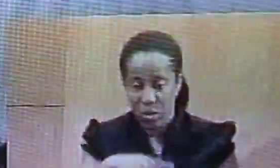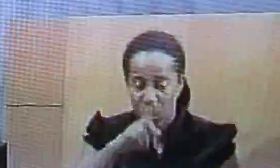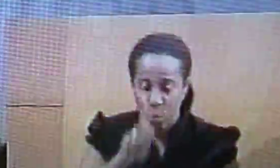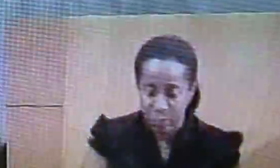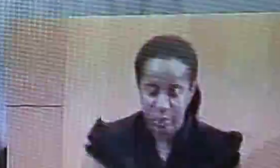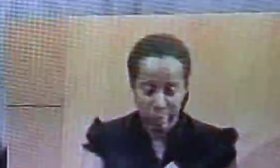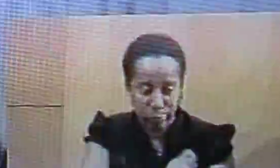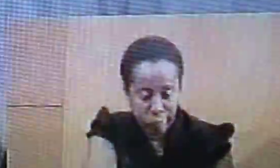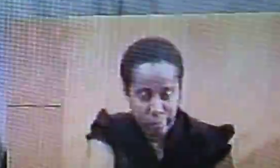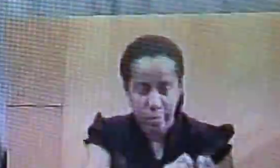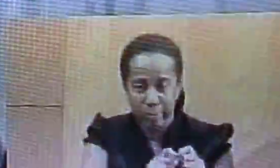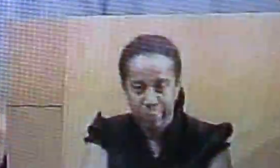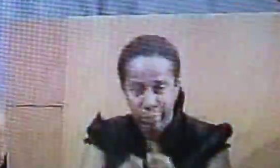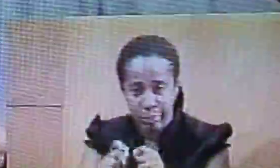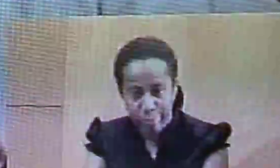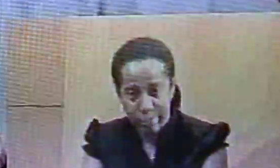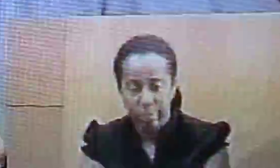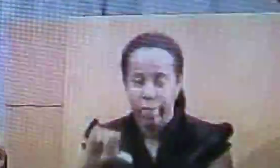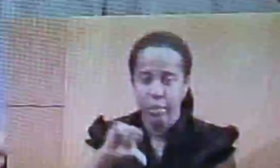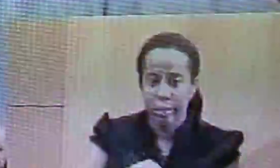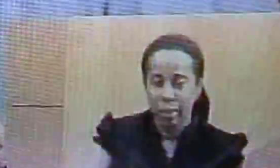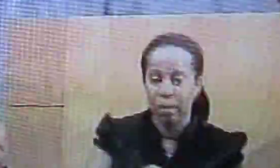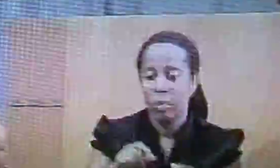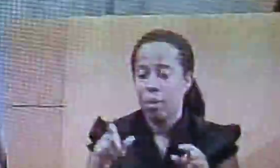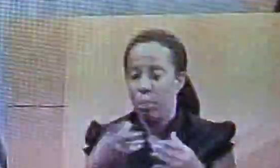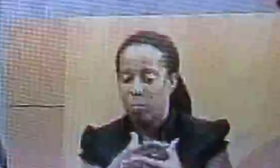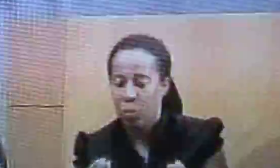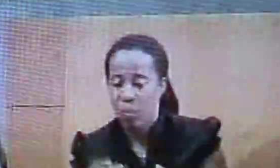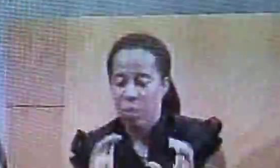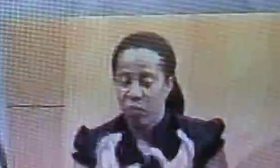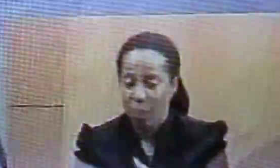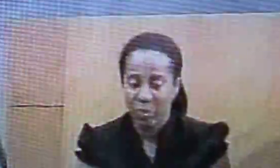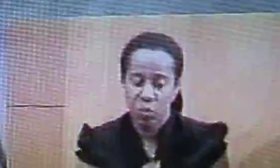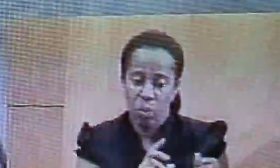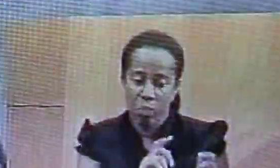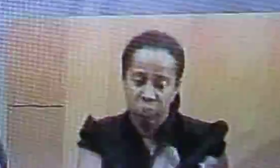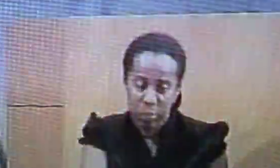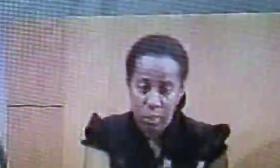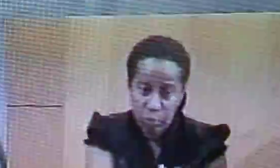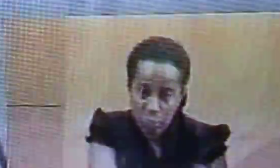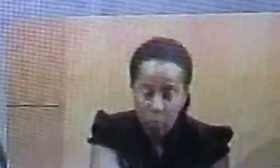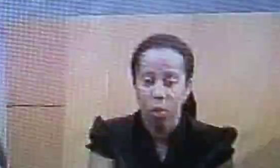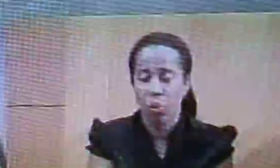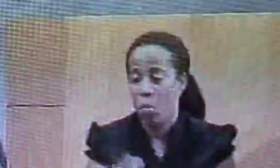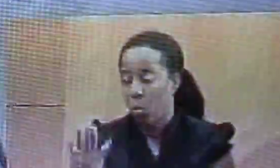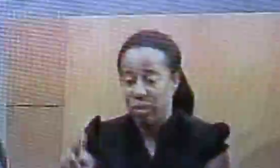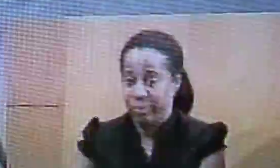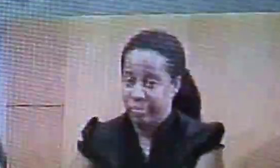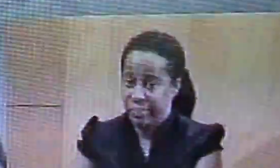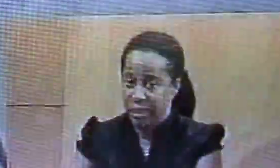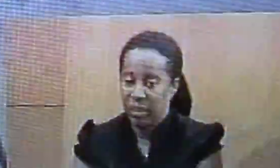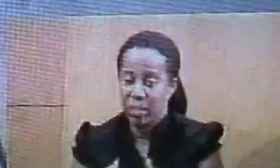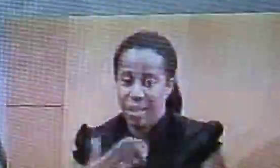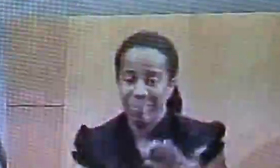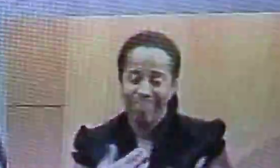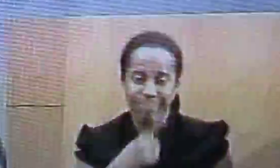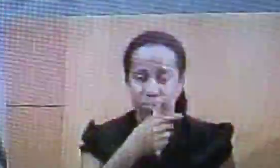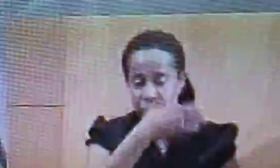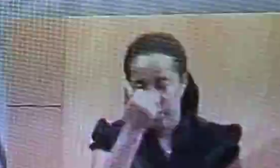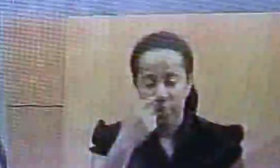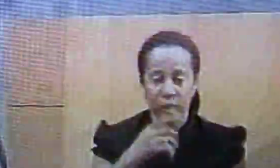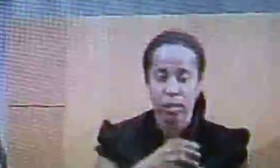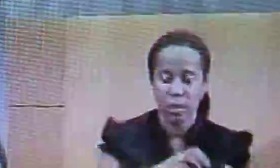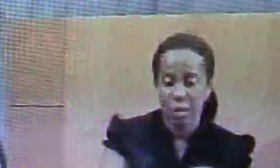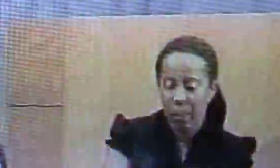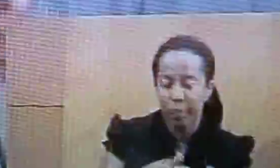d'attribuer des centres, beaucoup de formations à certains centres, et pas du tout à d'autres, quand ils n'étaient pas mieux disant pour tel ou tel lot. Et